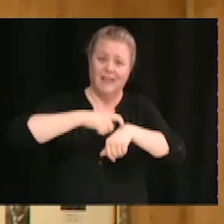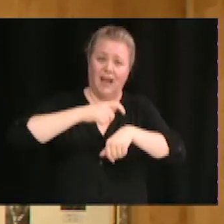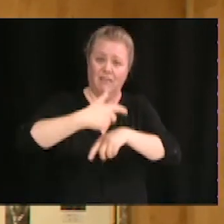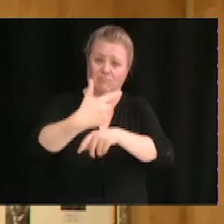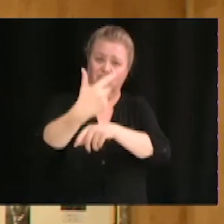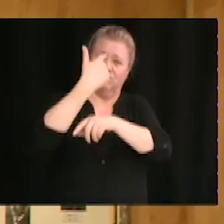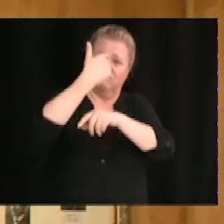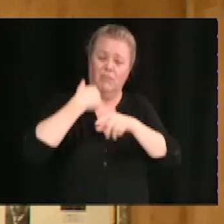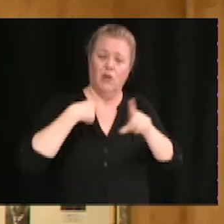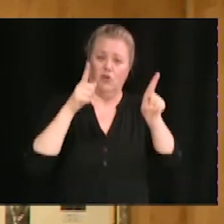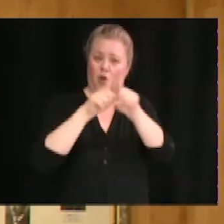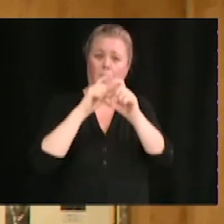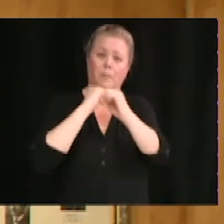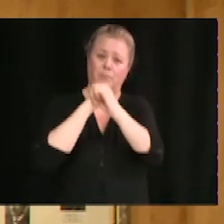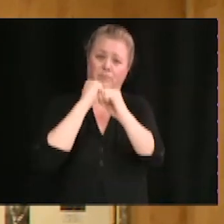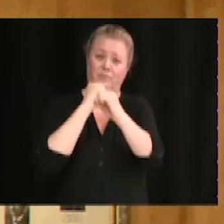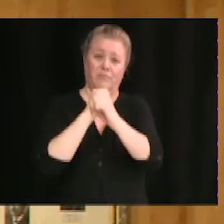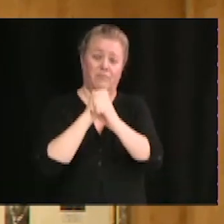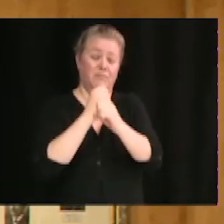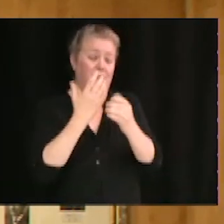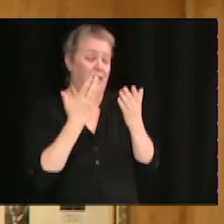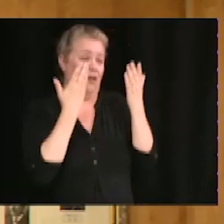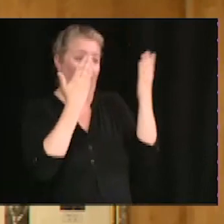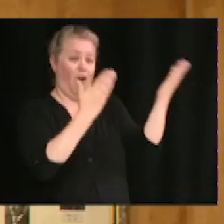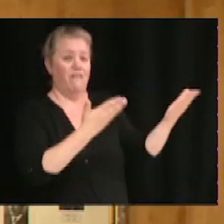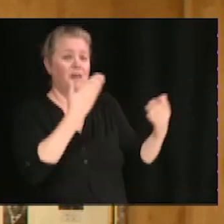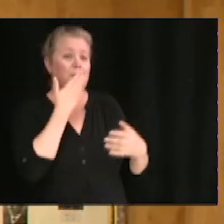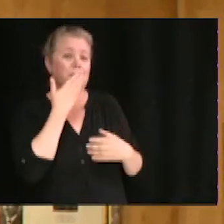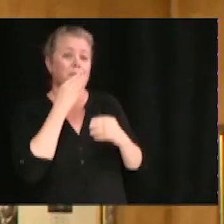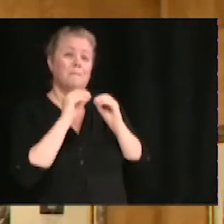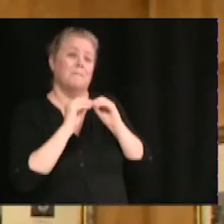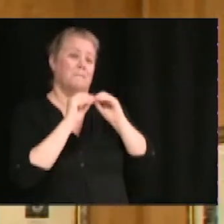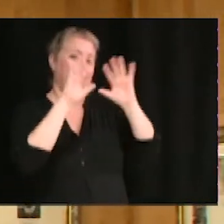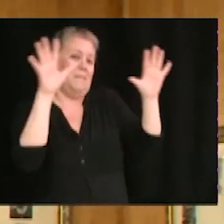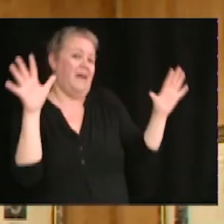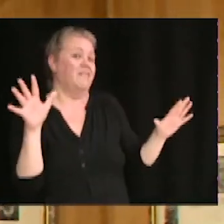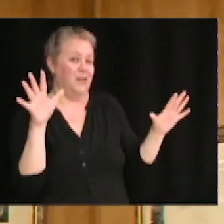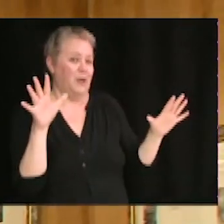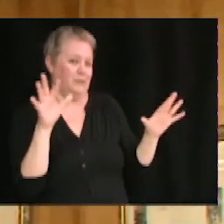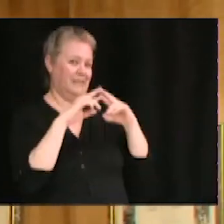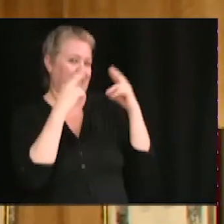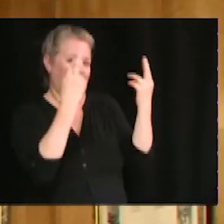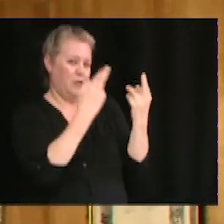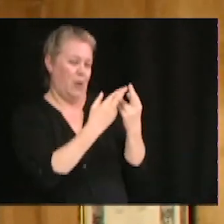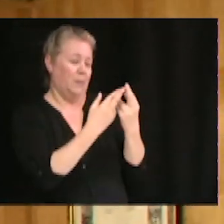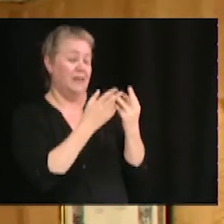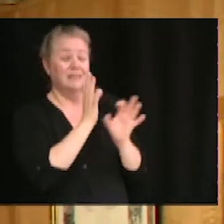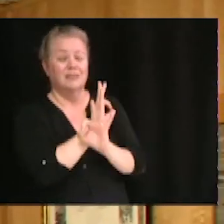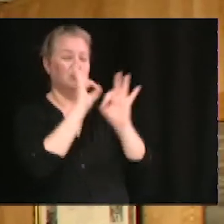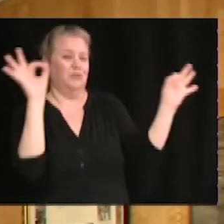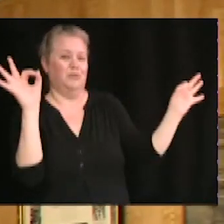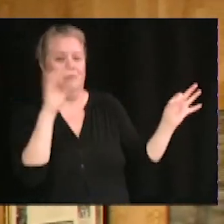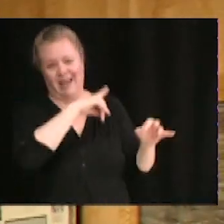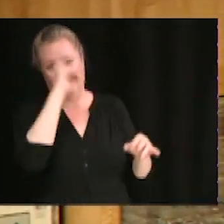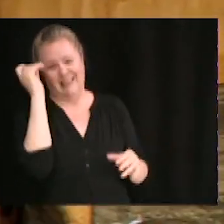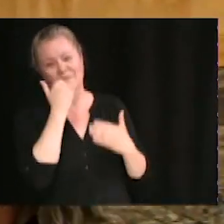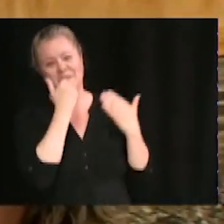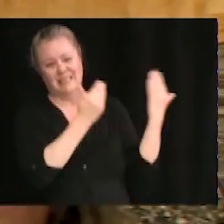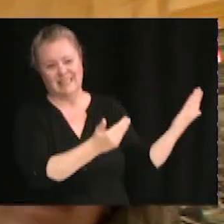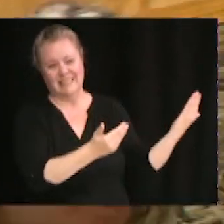Nous vous souhaitons une merveilleuse fin de rencontre et une formidable été à tous. Merci beaucoup. Merci beaucoup. Merci de votre